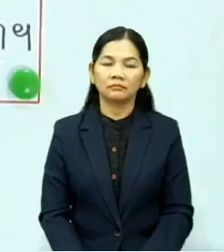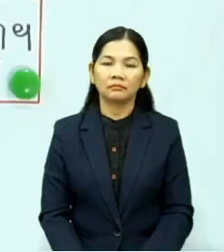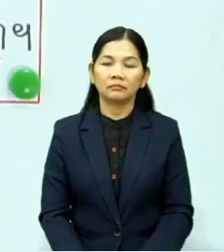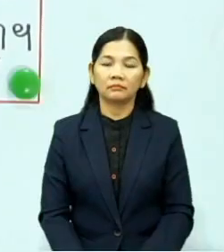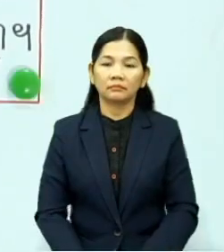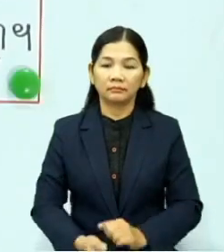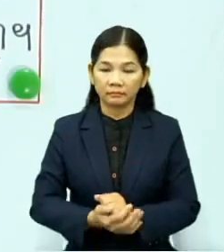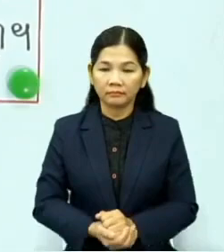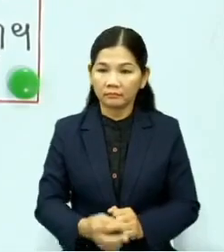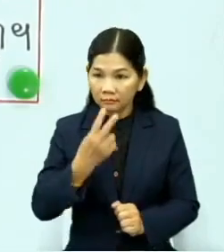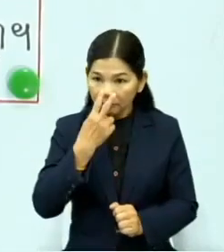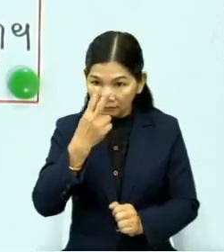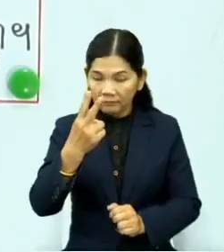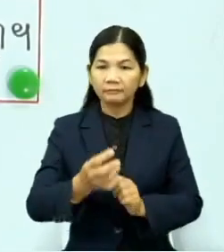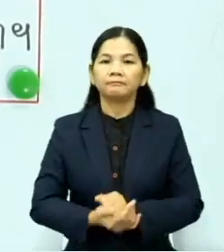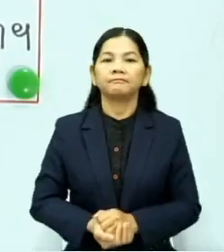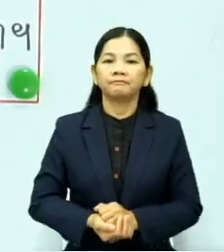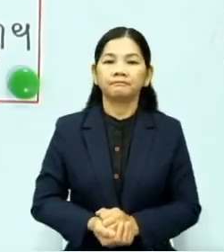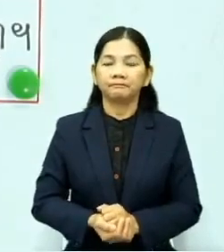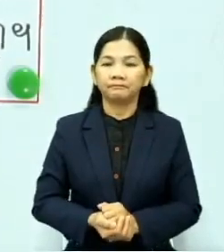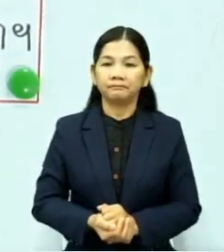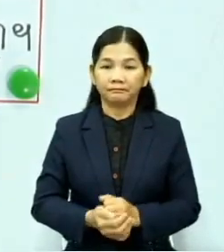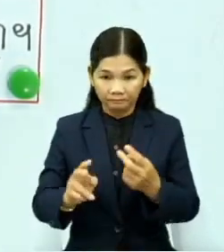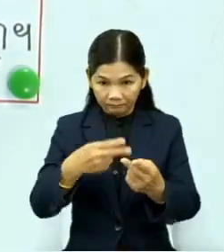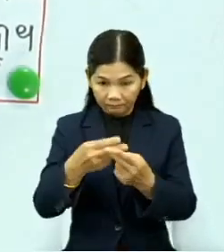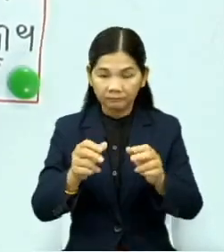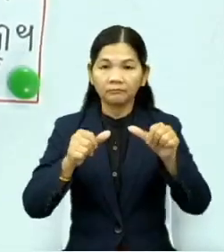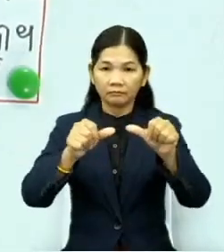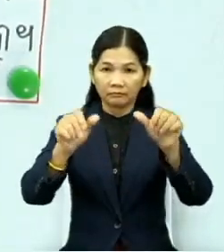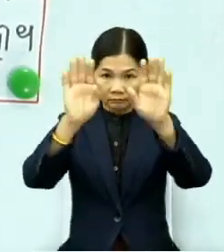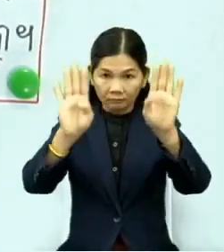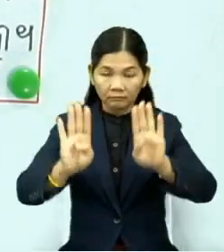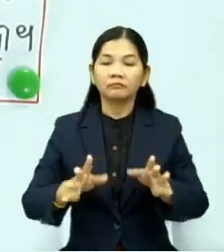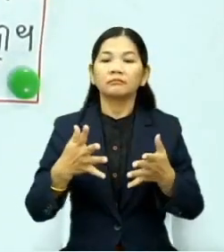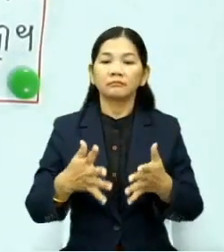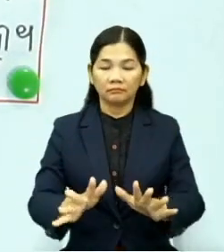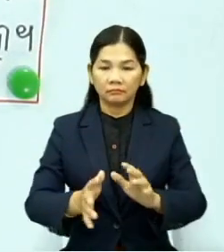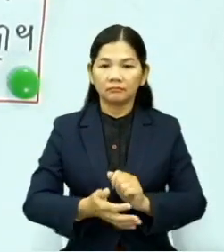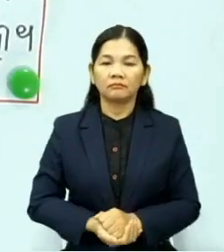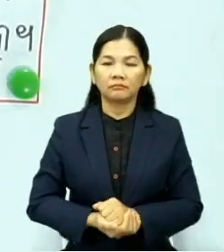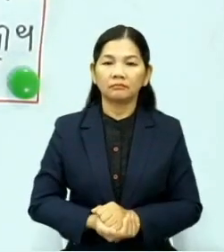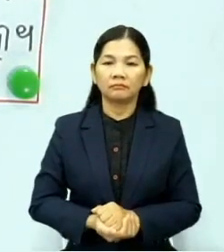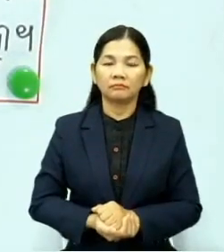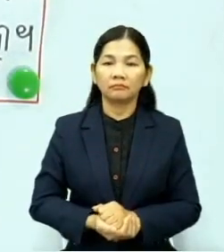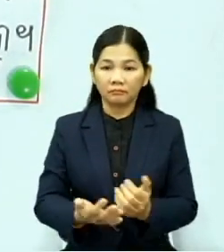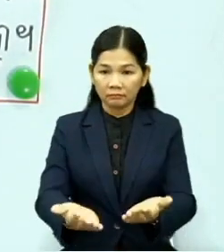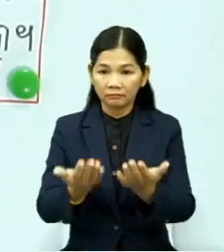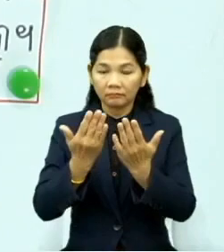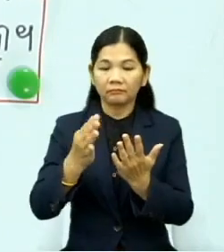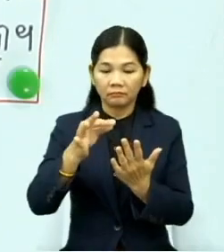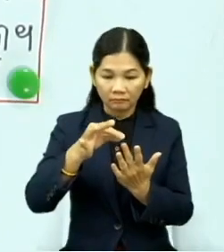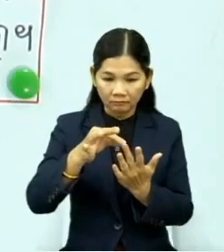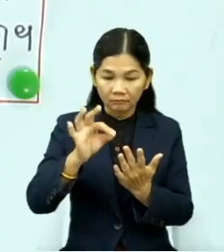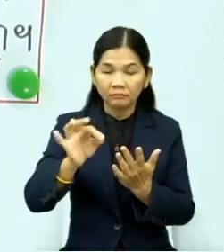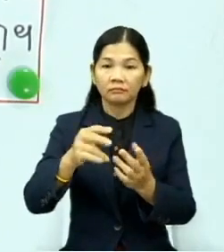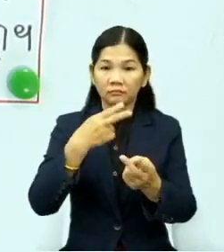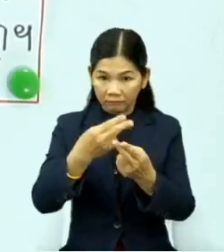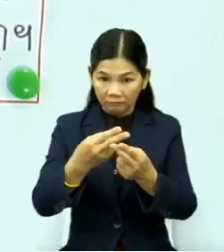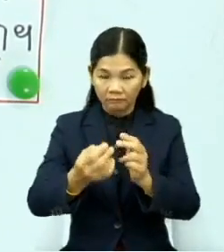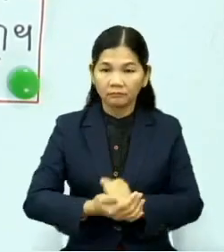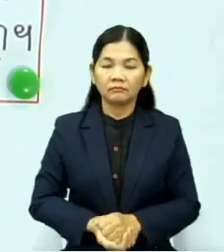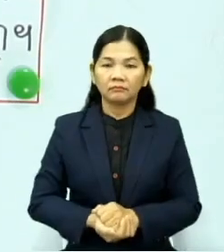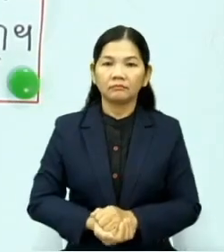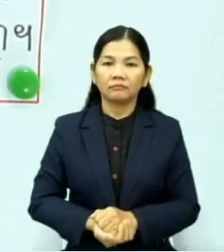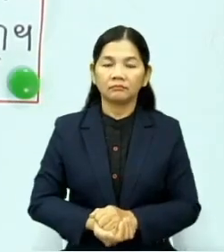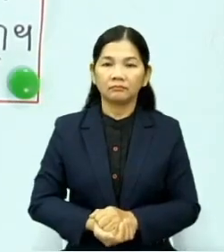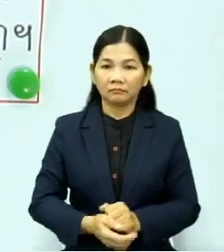lỡ con khuyên tế cha khuyên chùm lái nè khuyên bắn bật lửa cả đang khuyên rùi rùi hay là con nắng chắc con chăm tiền tuột mớ cha chùm lái